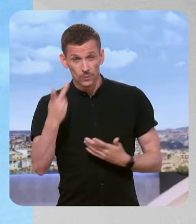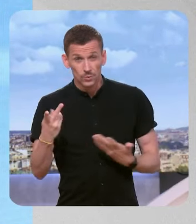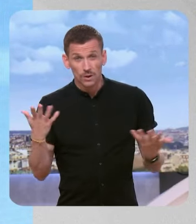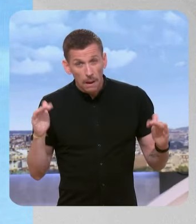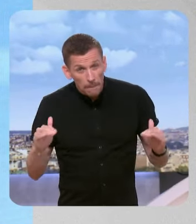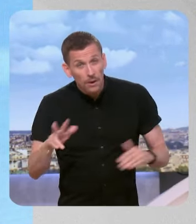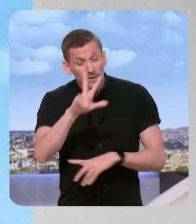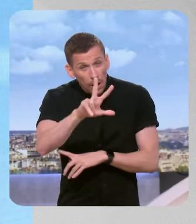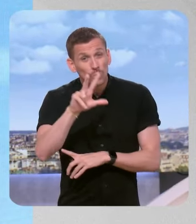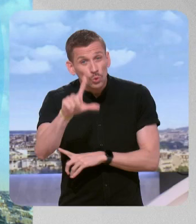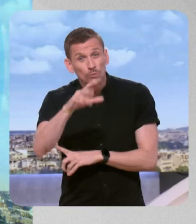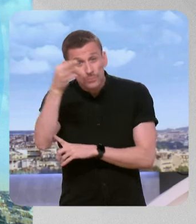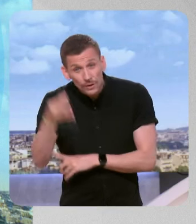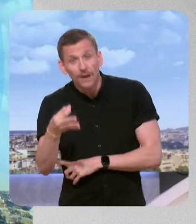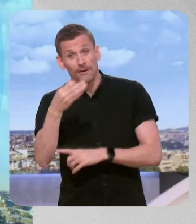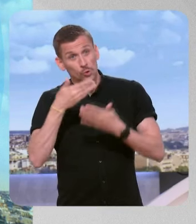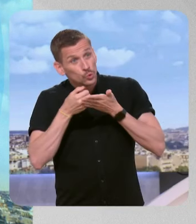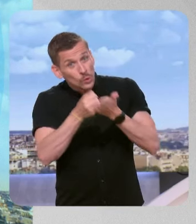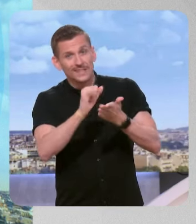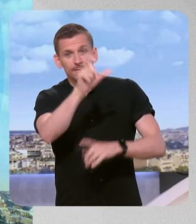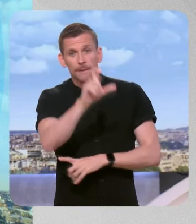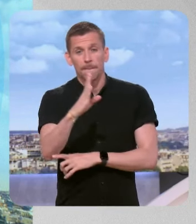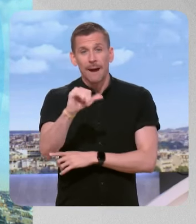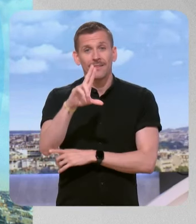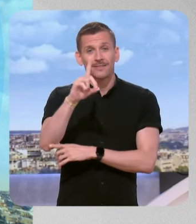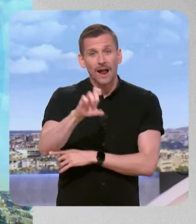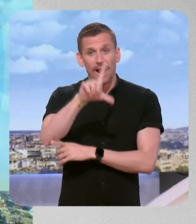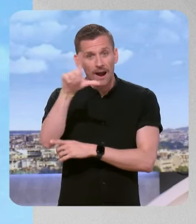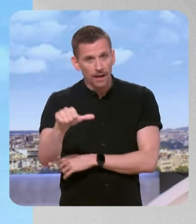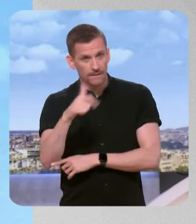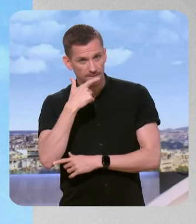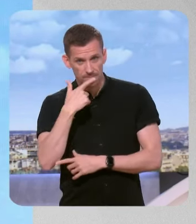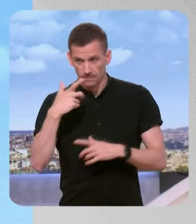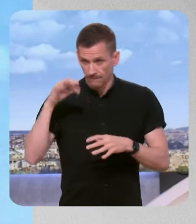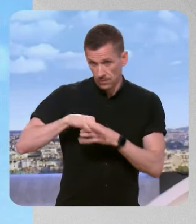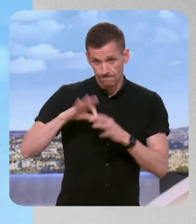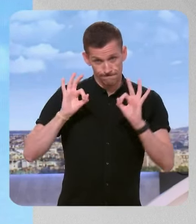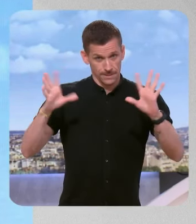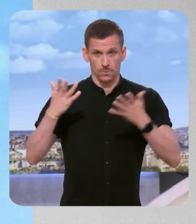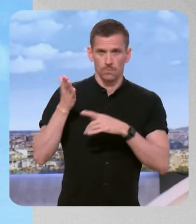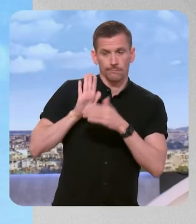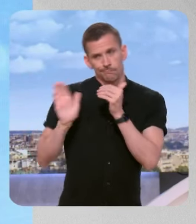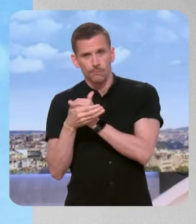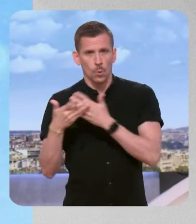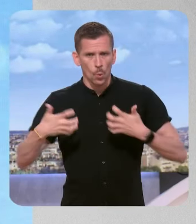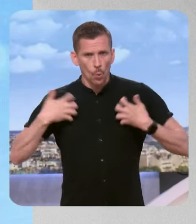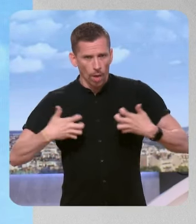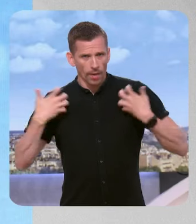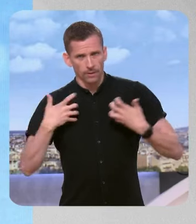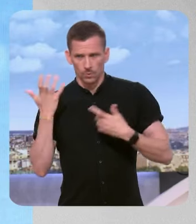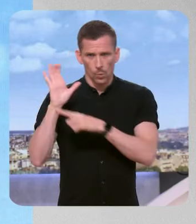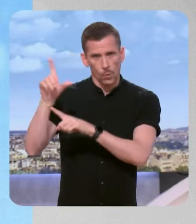Monsieur Bardella c'est d'abord un vote de colère essentiellement on sait très bien que avoir des des députés